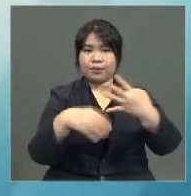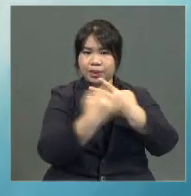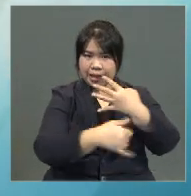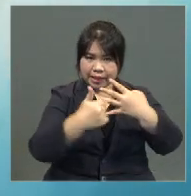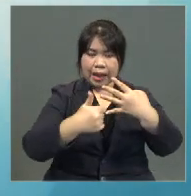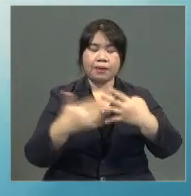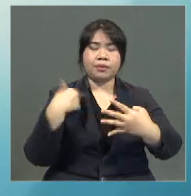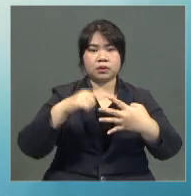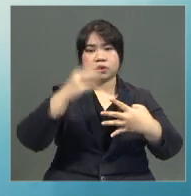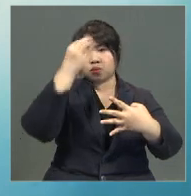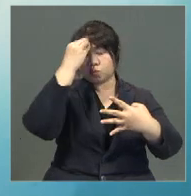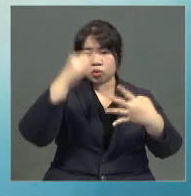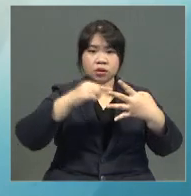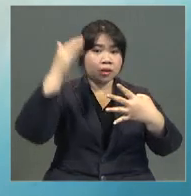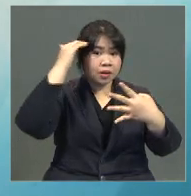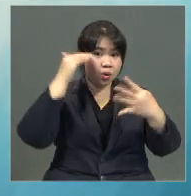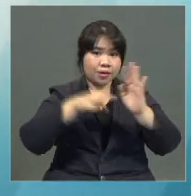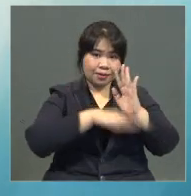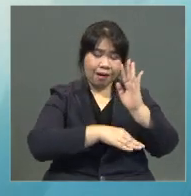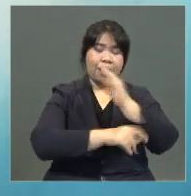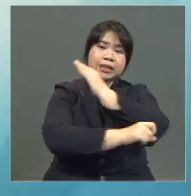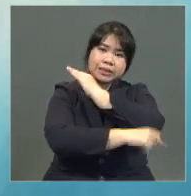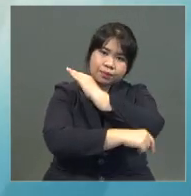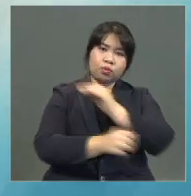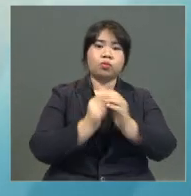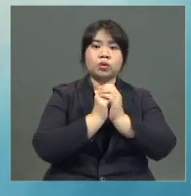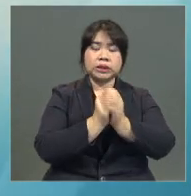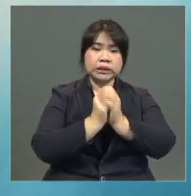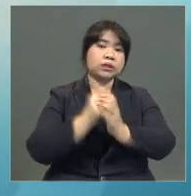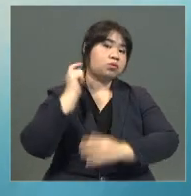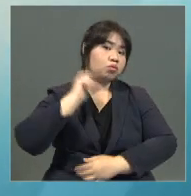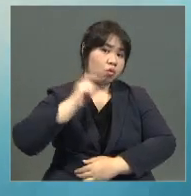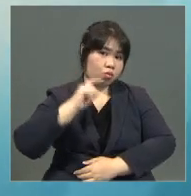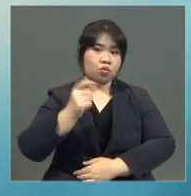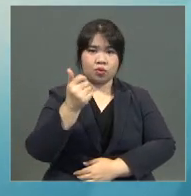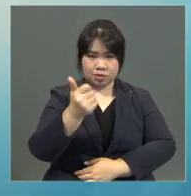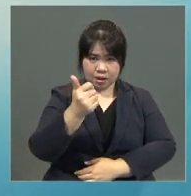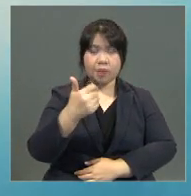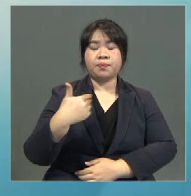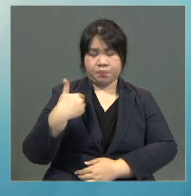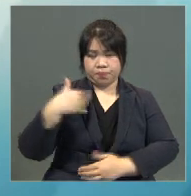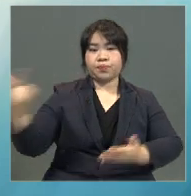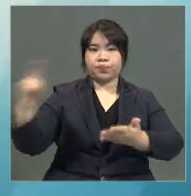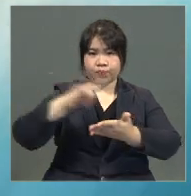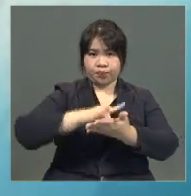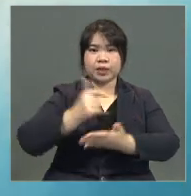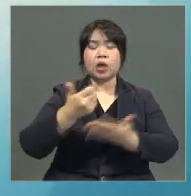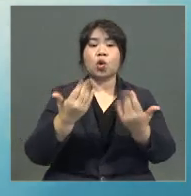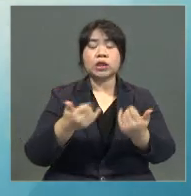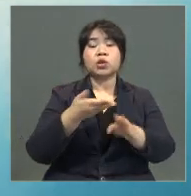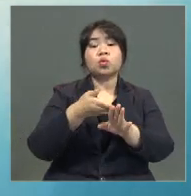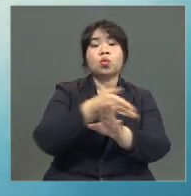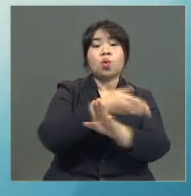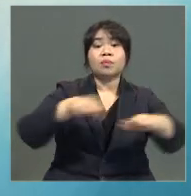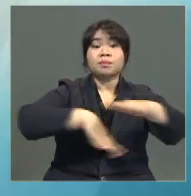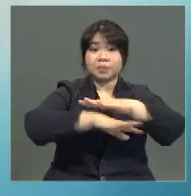ก็คือญี่ปุ่น เกาหลีใต้ สิคโปร์ จีน และห้องกลงสามารถทจะเข้ามาได้ อัี้คเบื้องต้นเท